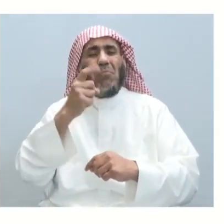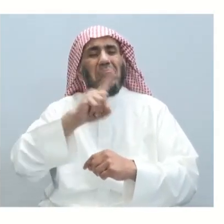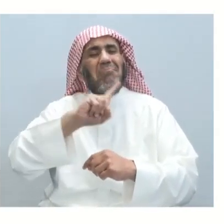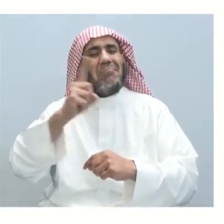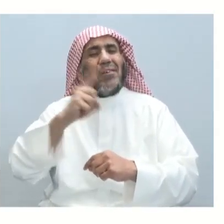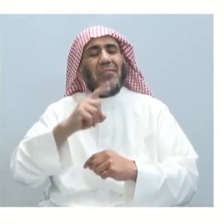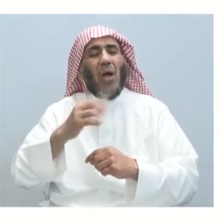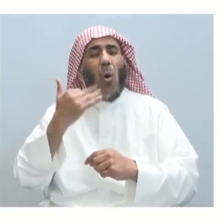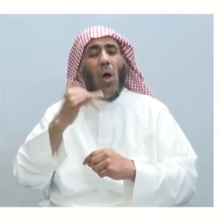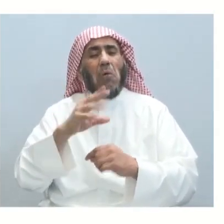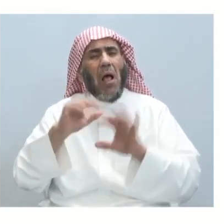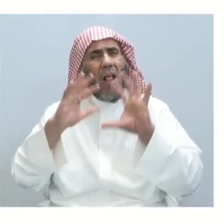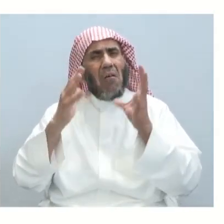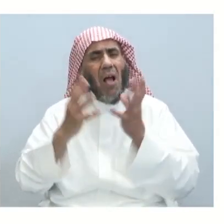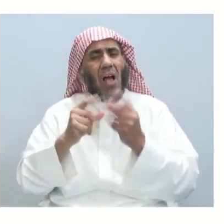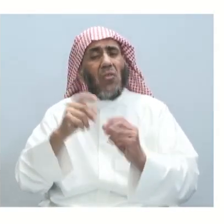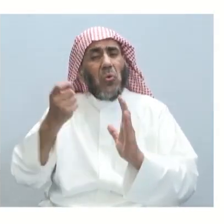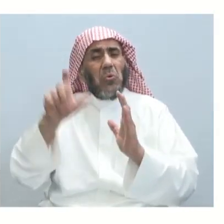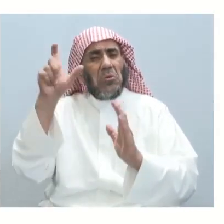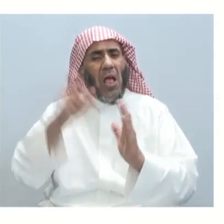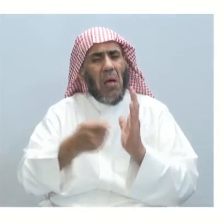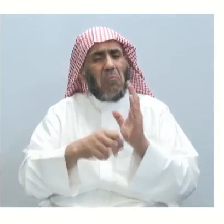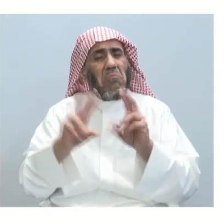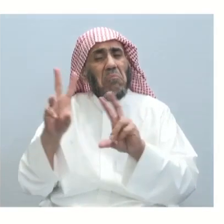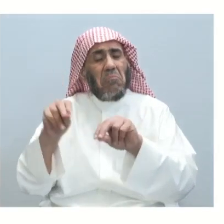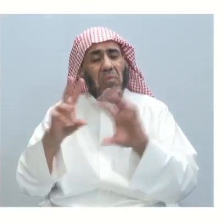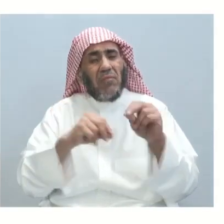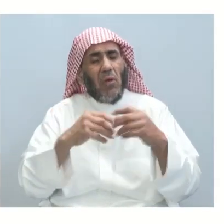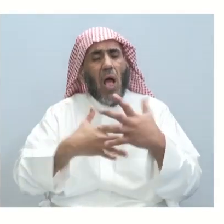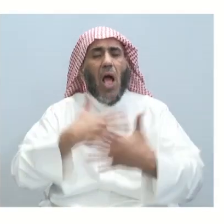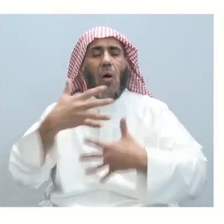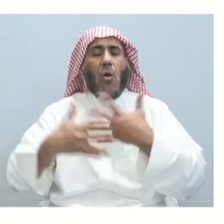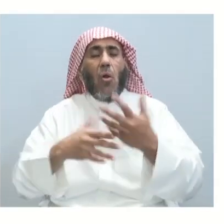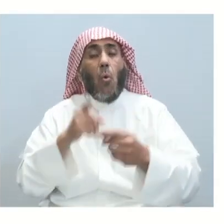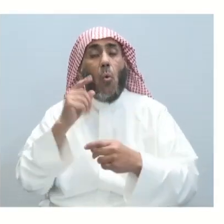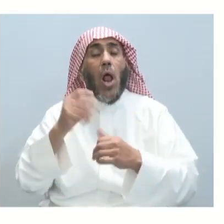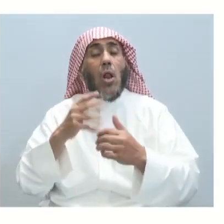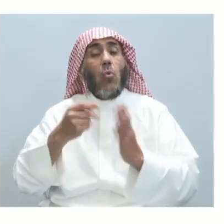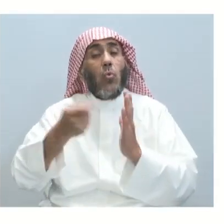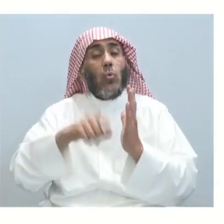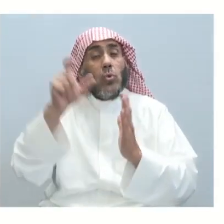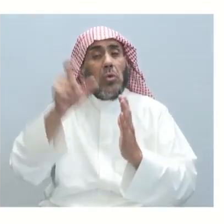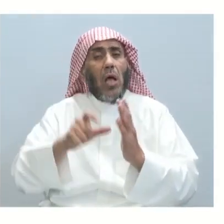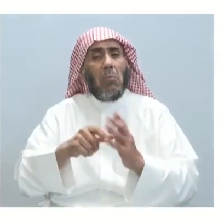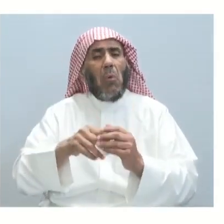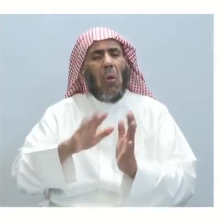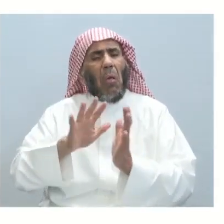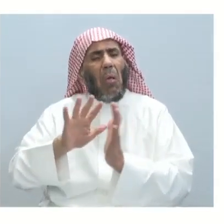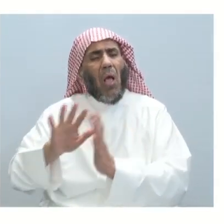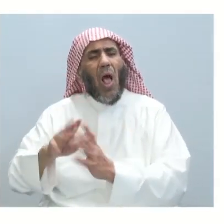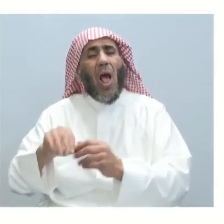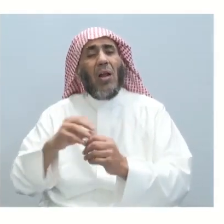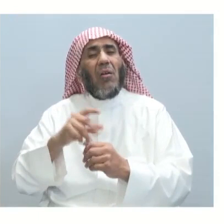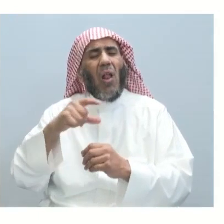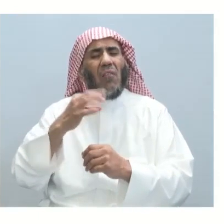جافه فهل تتوقع ان الكتاب فعلوا شيء نفسه ما رايك وما رايكم هل الكتاب هجروا كذلك الالفاظ البدويه